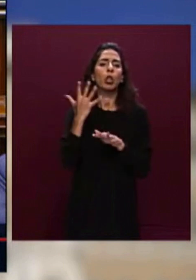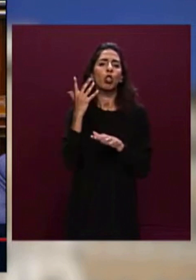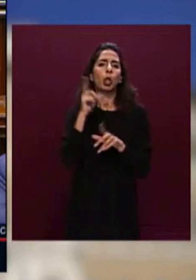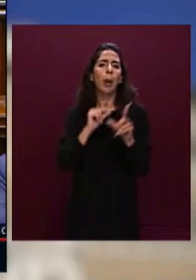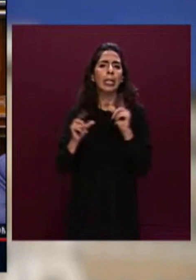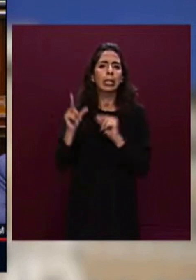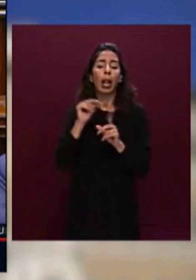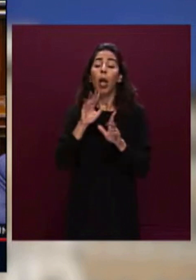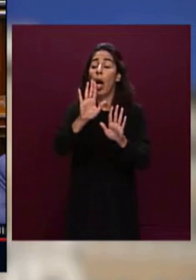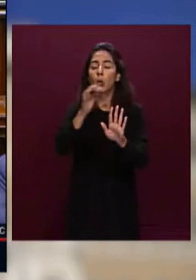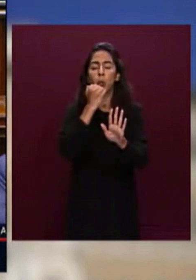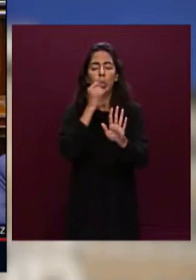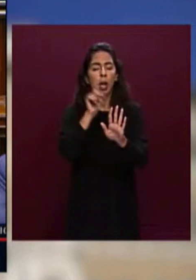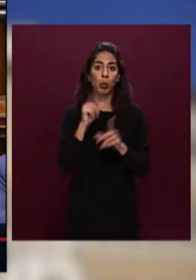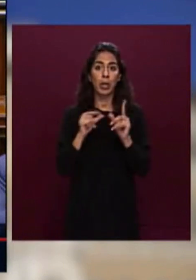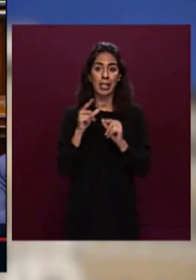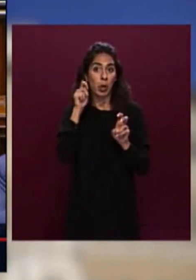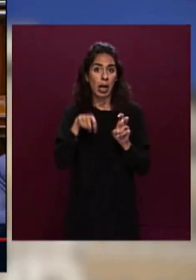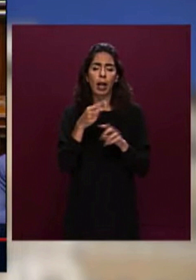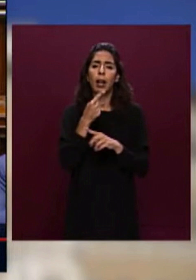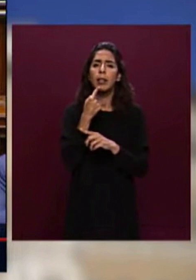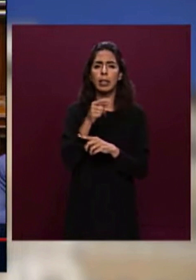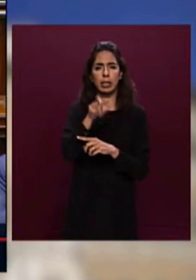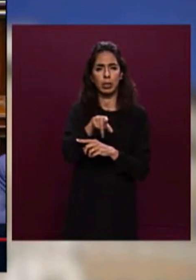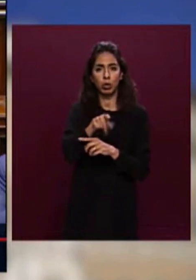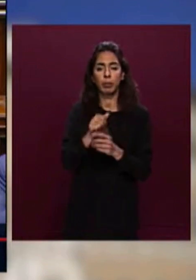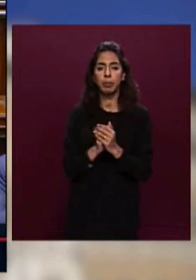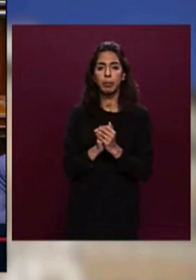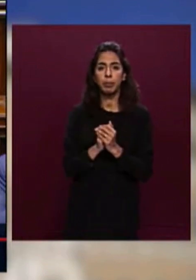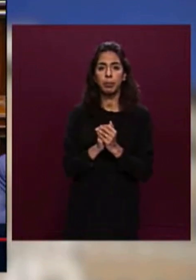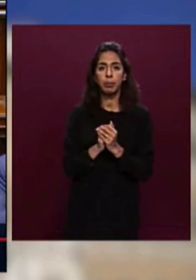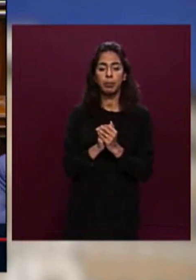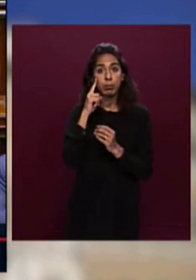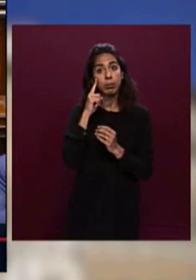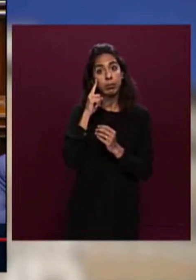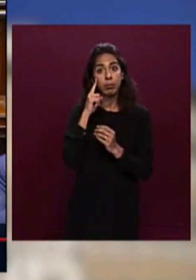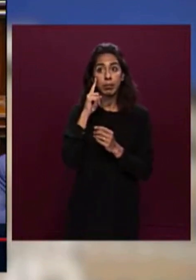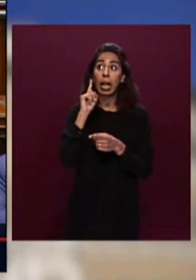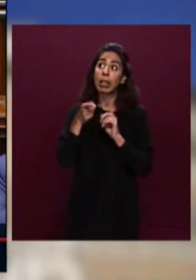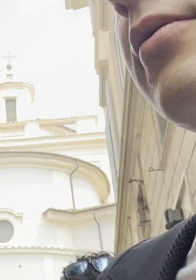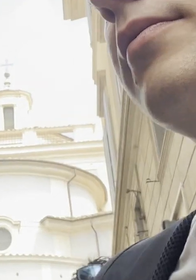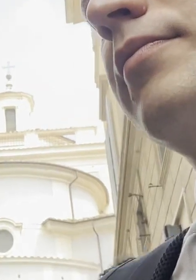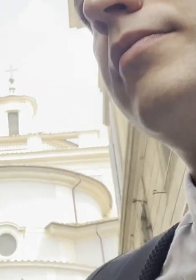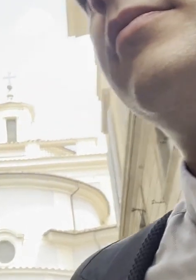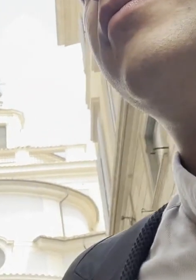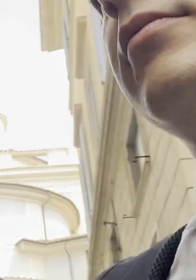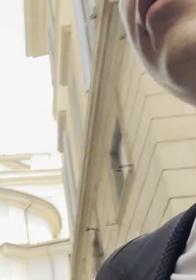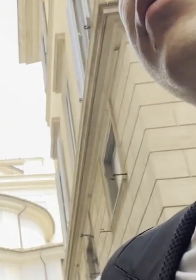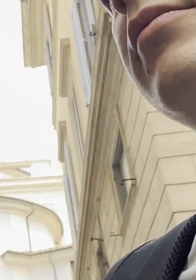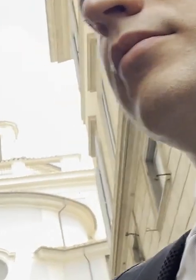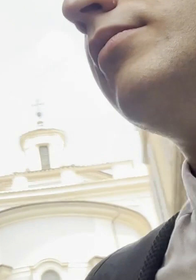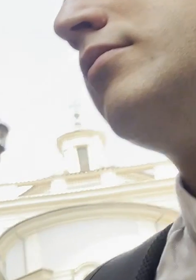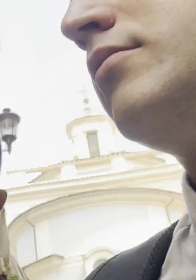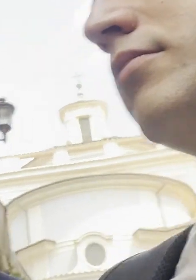no, De Masi, chiedo scusatemi, De Masi, dice: guardi che è meglio vivere sotto una dittatura che morire. Non puoi fare la Presidente